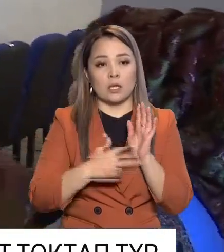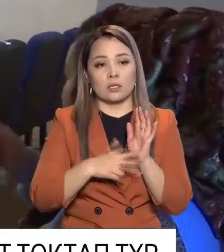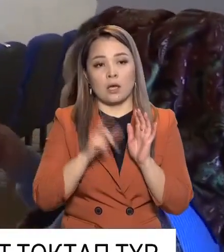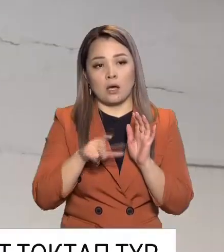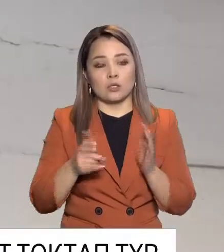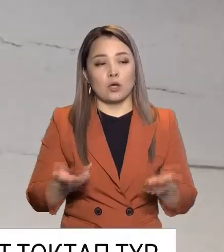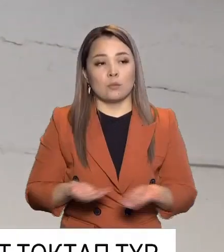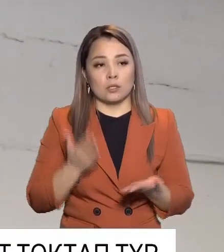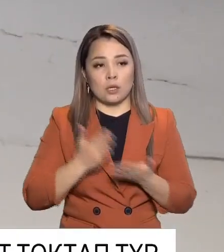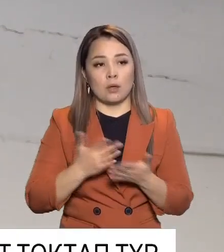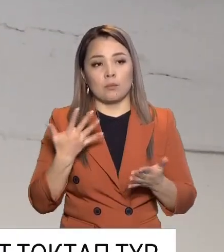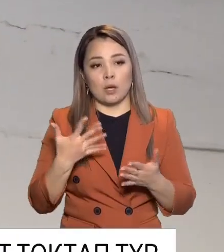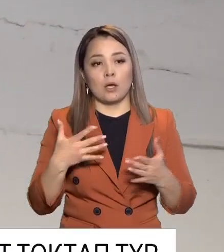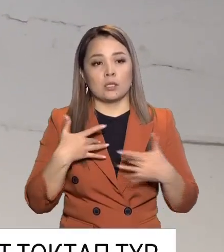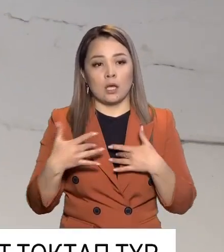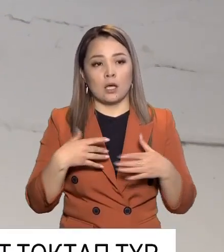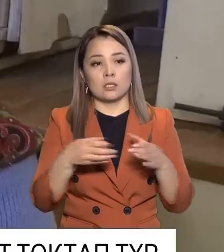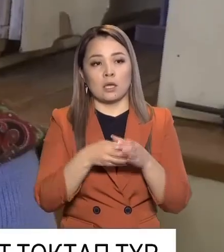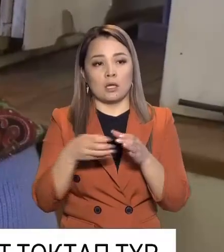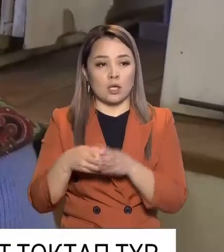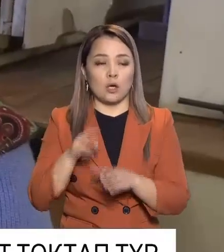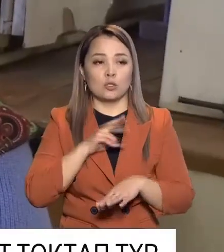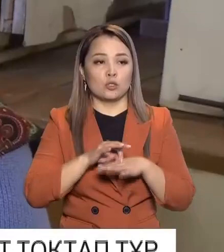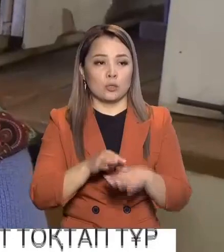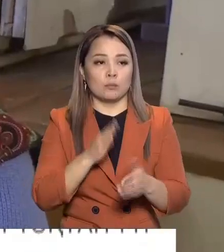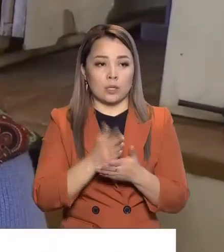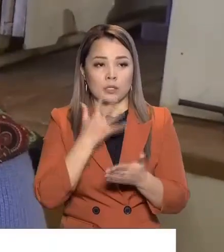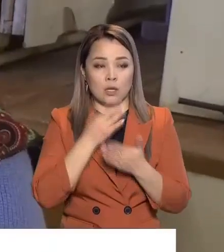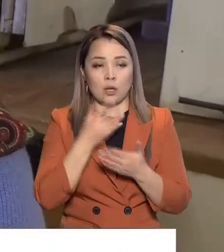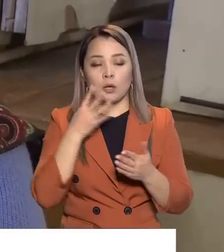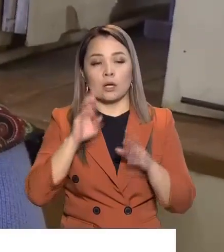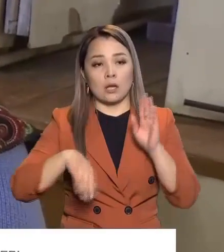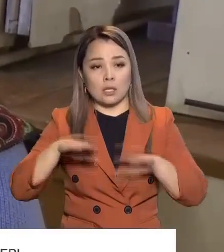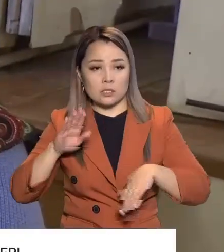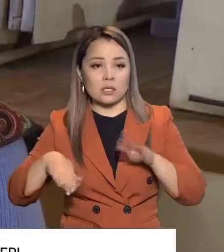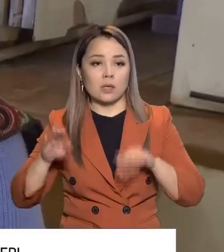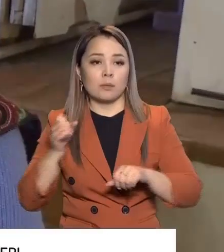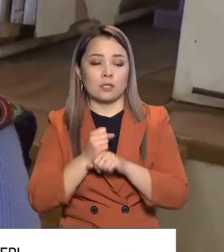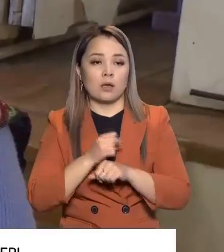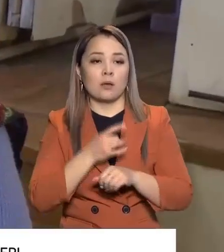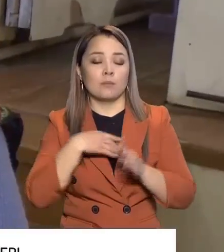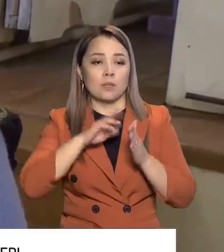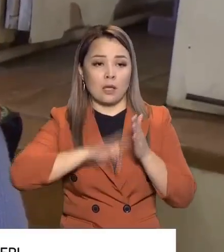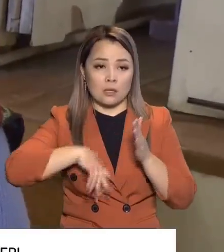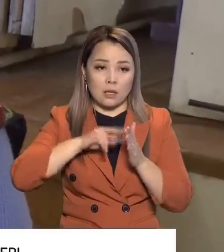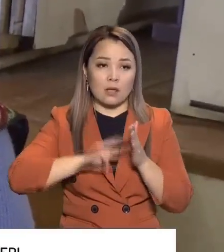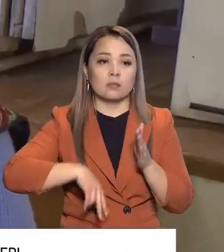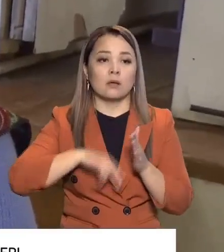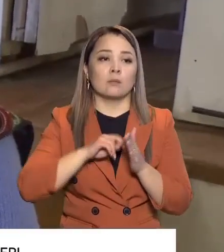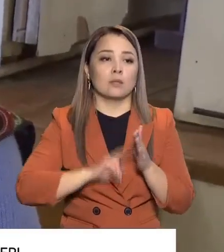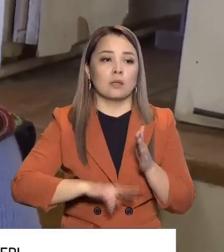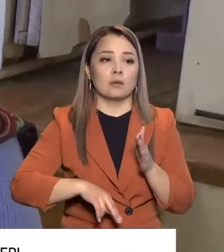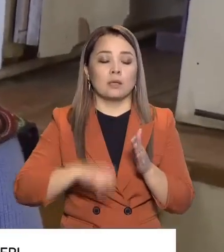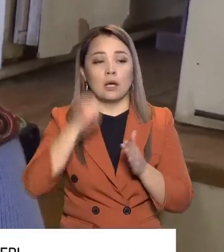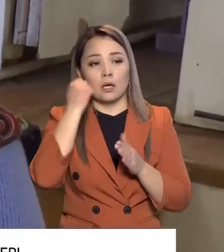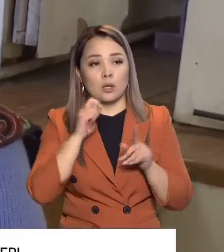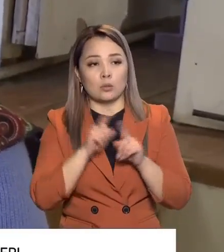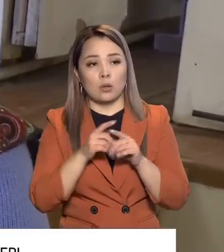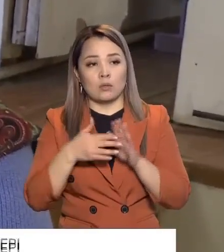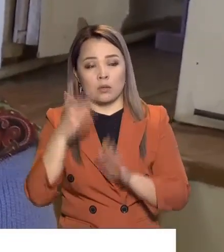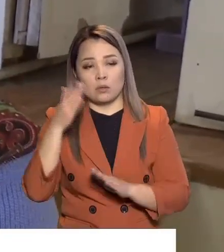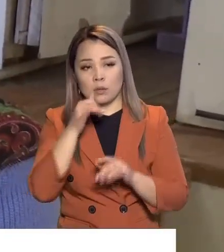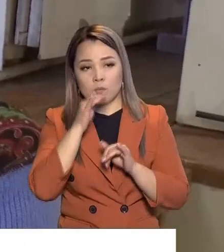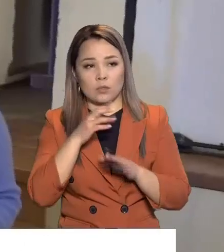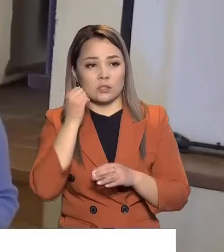адамнан тұратын 5 өнер ұжымы жұмыс істейді. Өзіміз краскілейміз, өзіміз ақтаймыз. Ескі болғаннан кейін тұрмайды ғой,